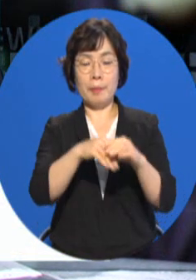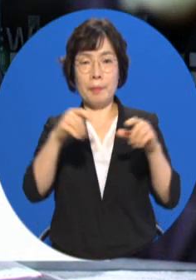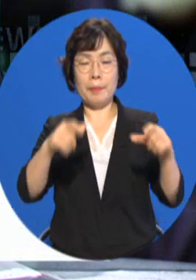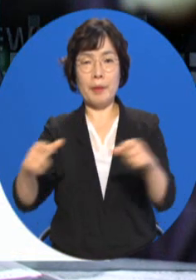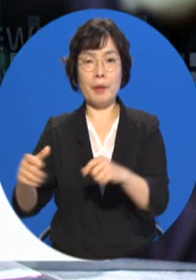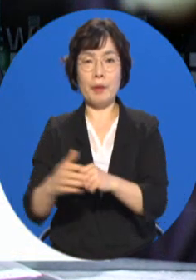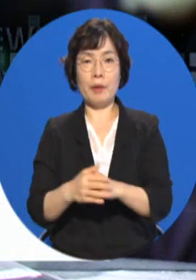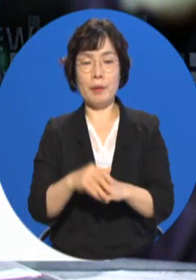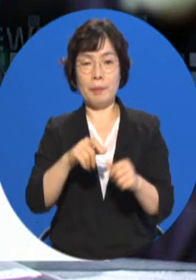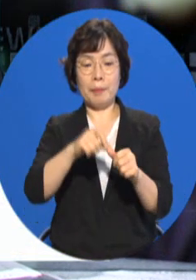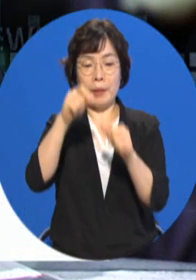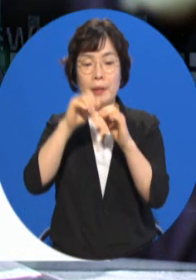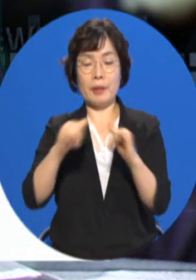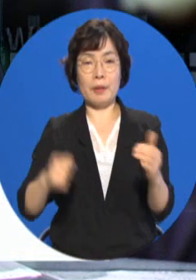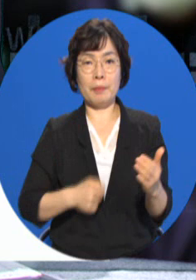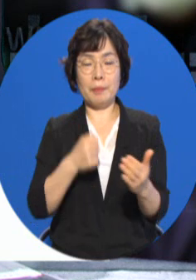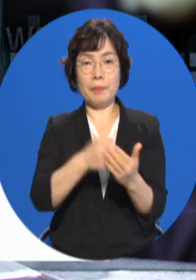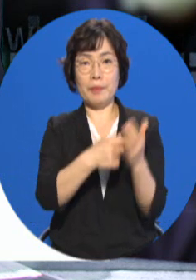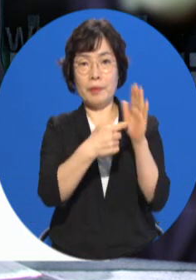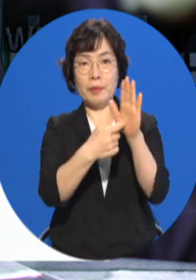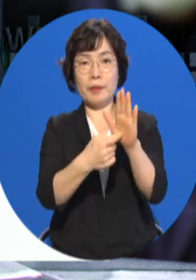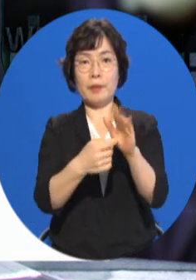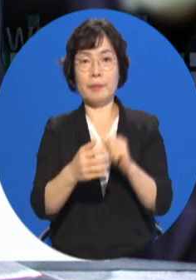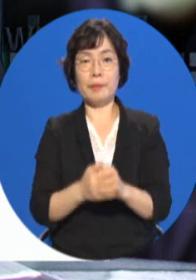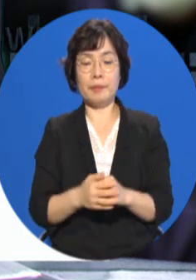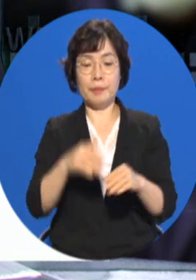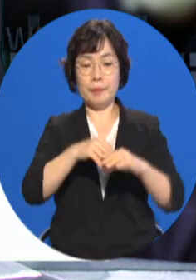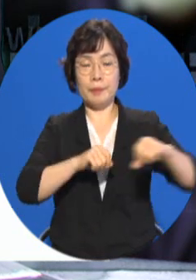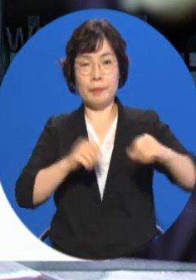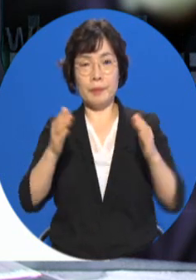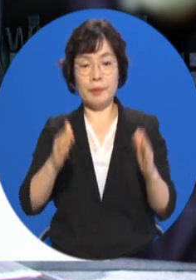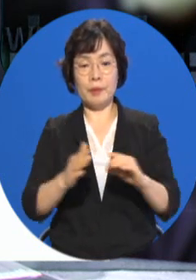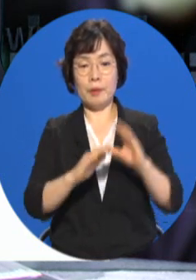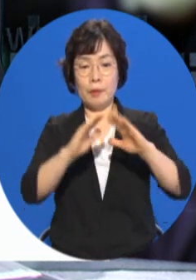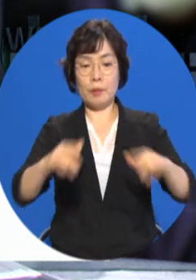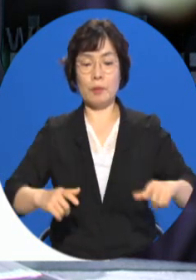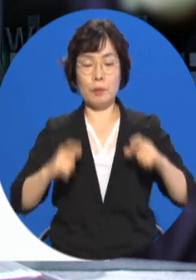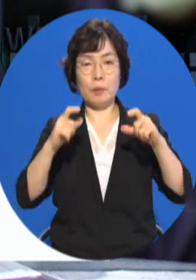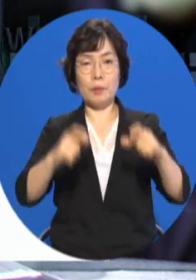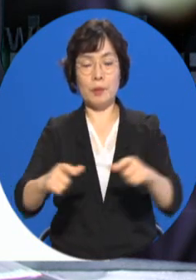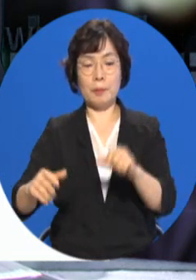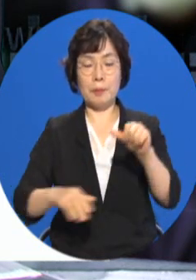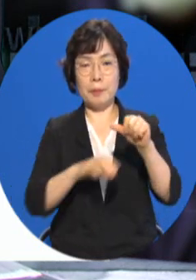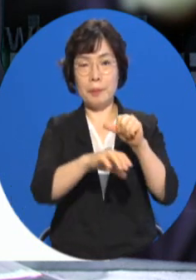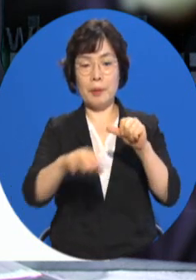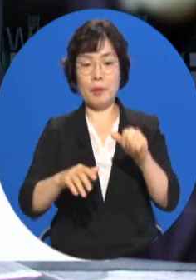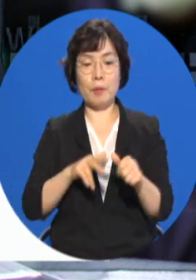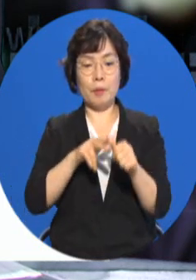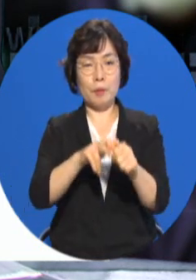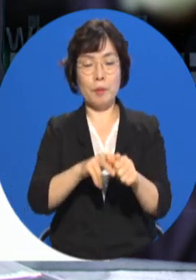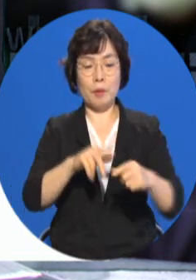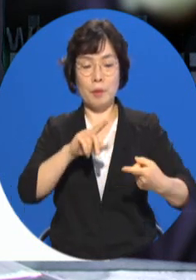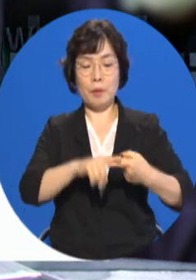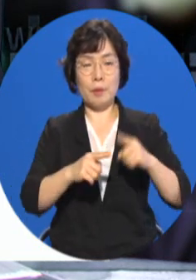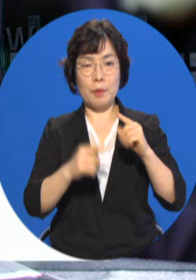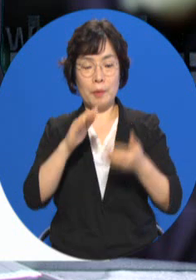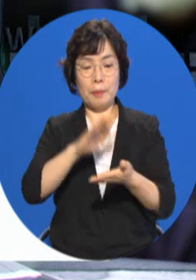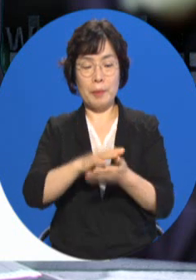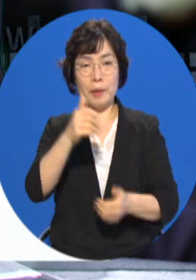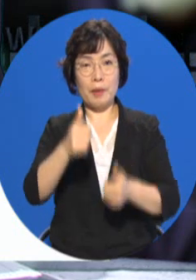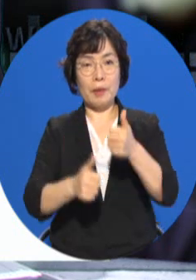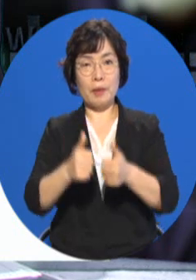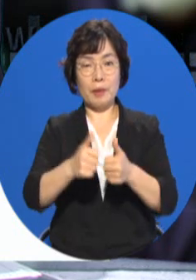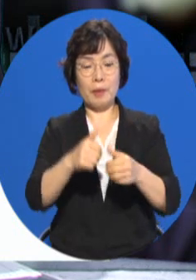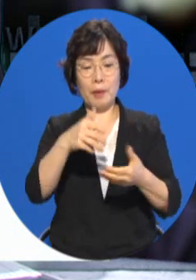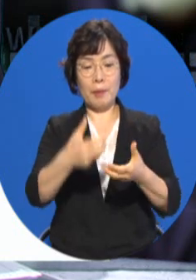선거구별로 당선자들이 확정됐습니다. 선거운동 기간 전남동부 5개 선거구에서는 후보들 간 치열한 신경전과